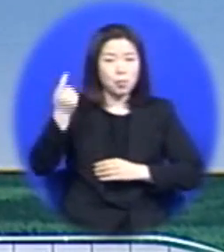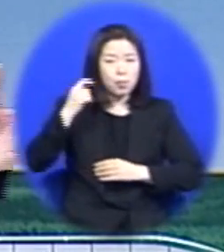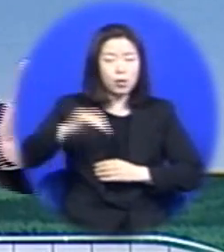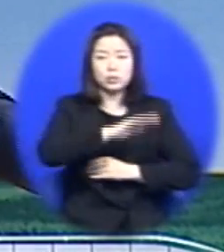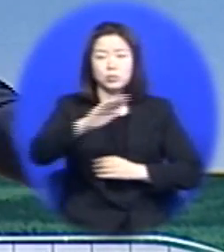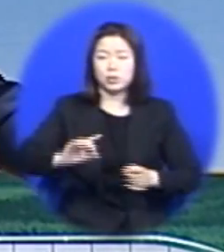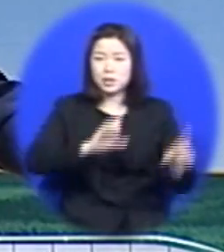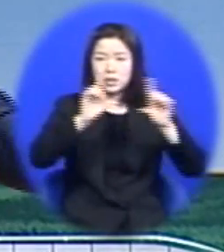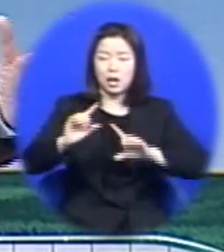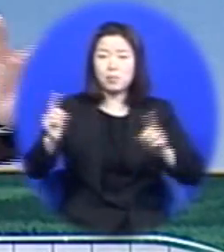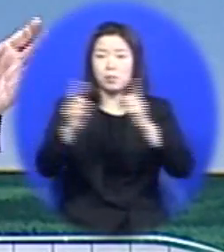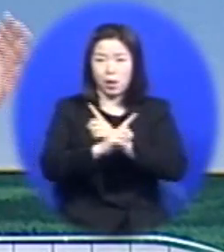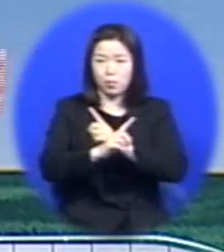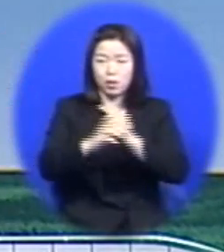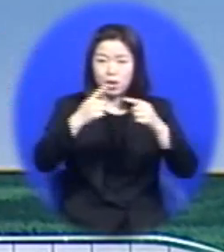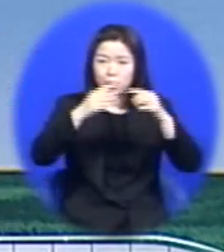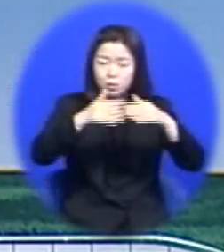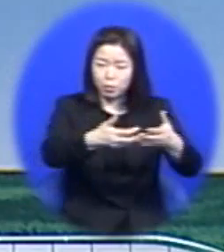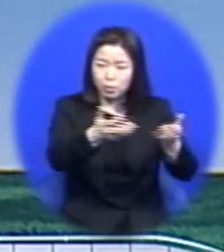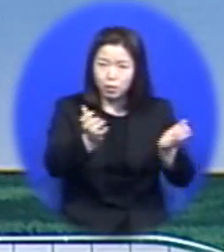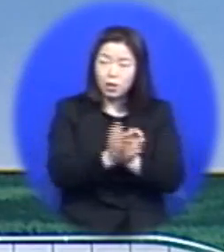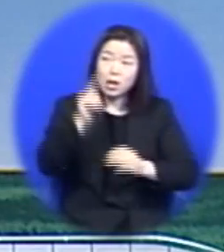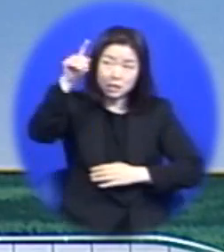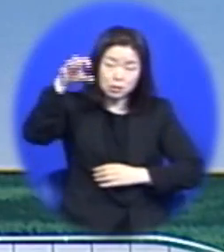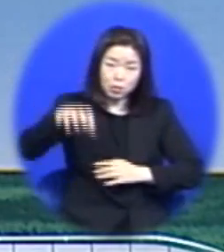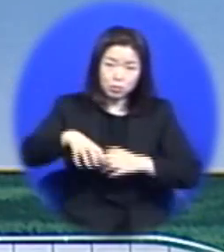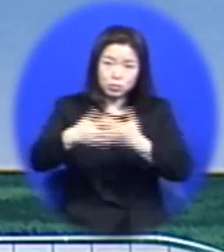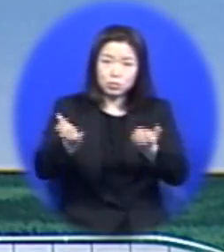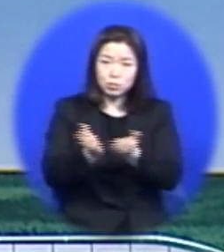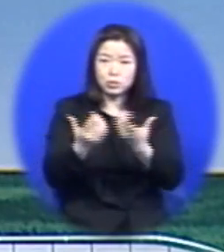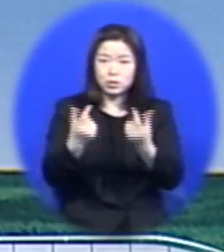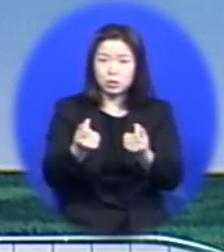교회 공동체를 천국의 공동체로 만듭니다.